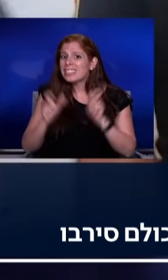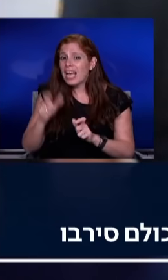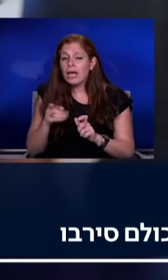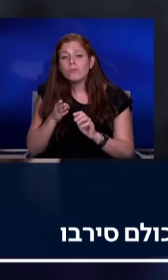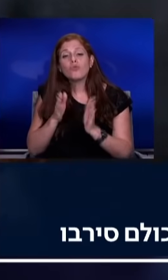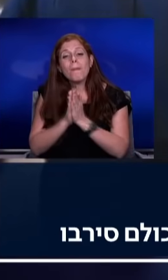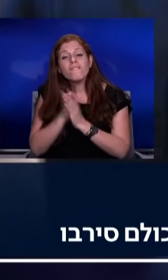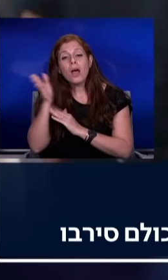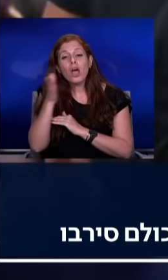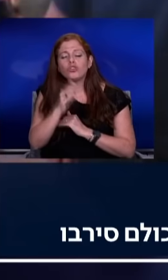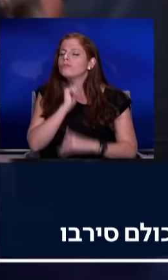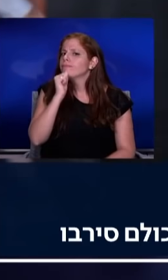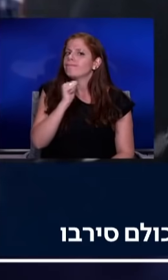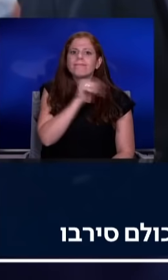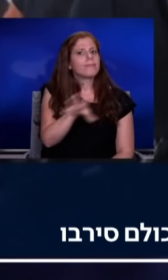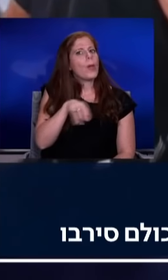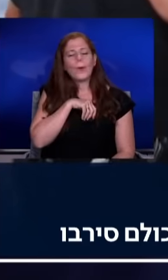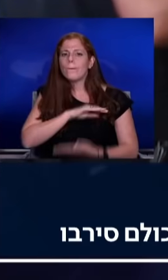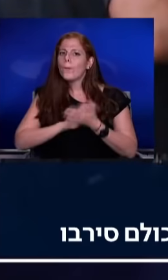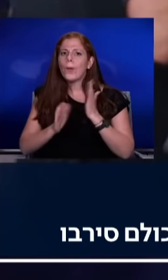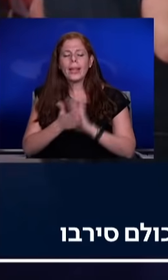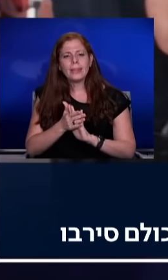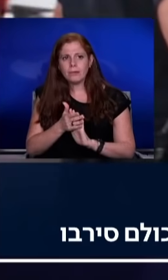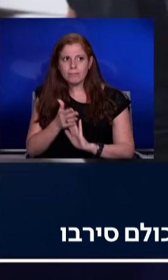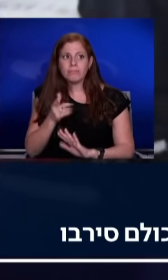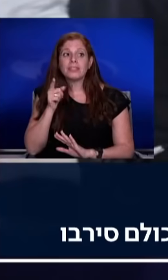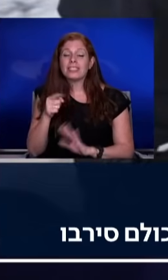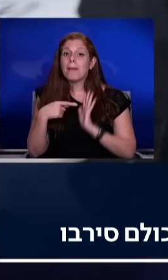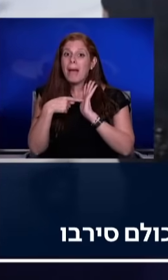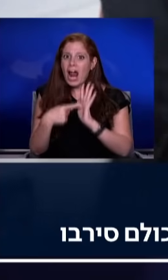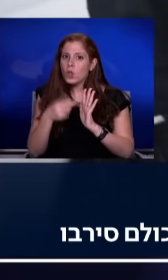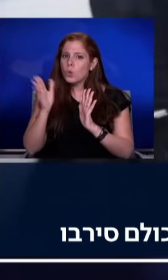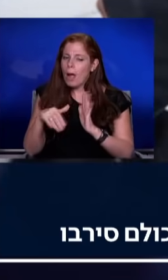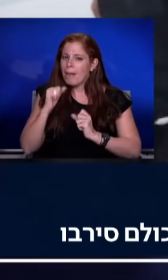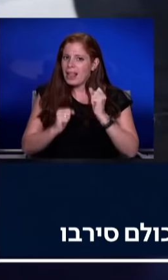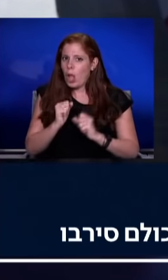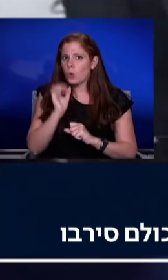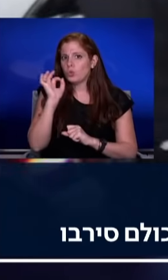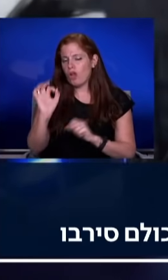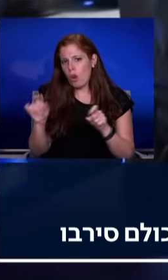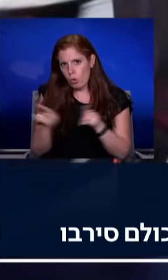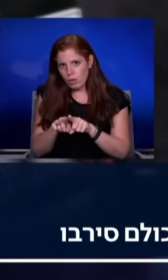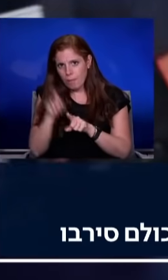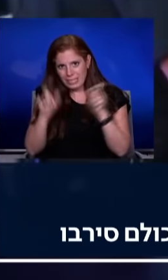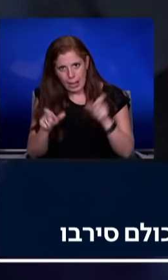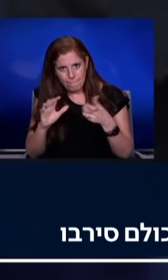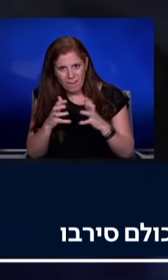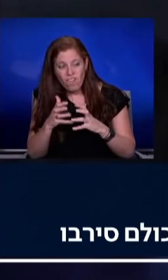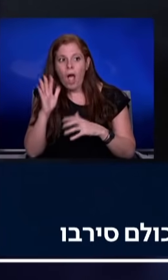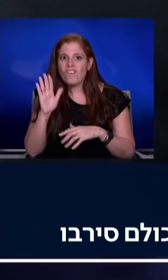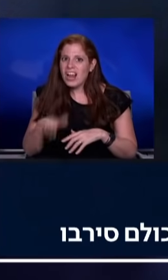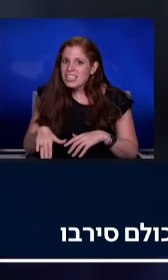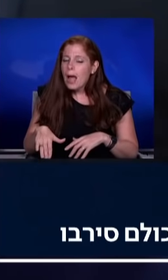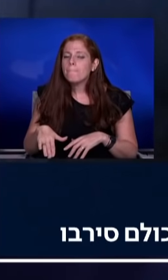אליהם מסרבים לבקשתו. זה מלמד אותנו גם על ההתנהגות של אותם אזרחים בכפר, אבל גם